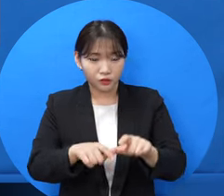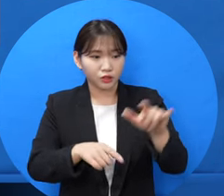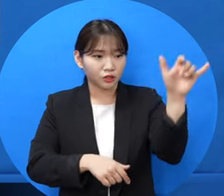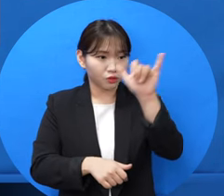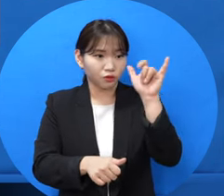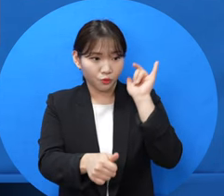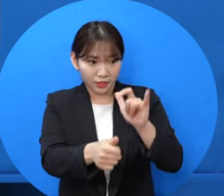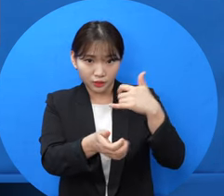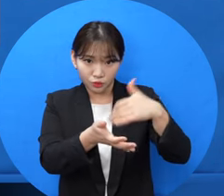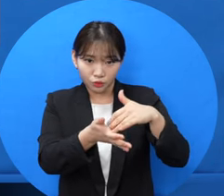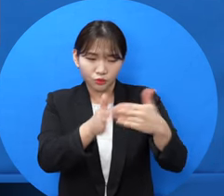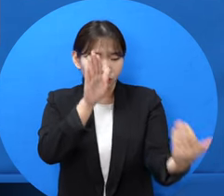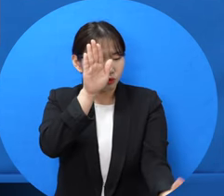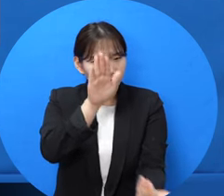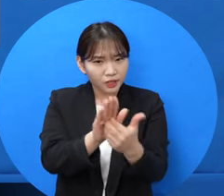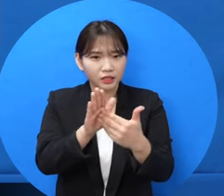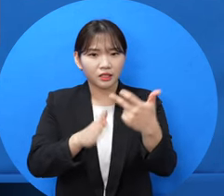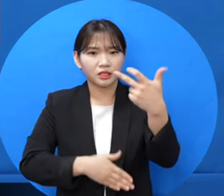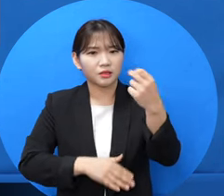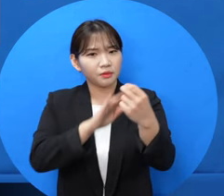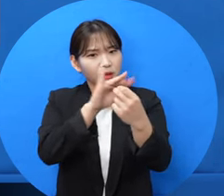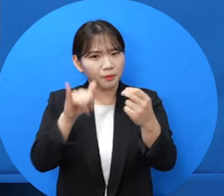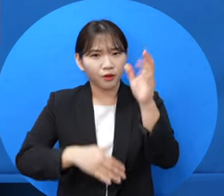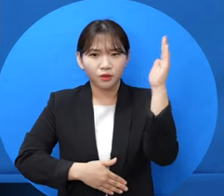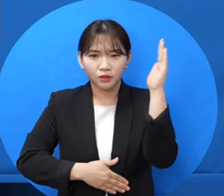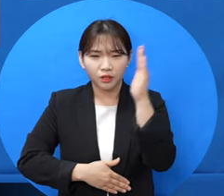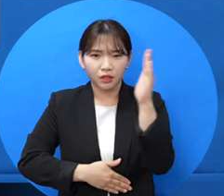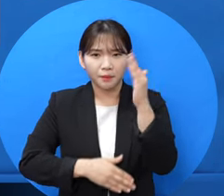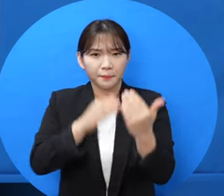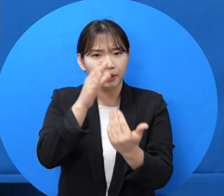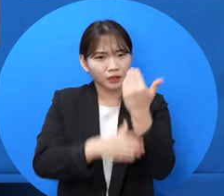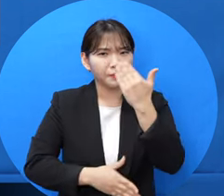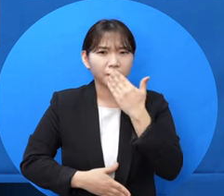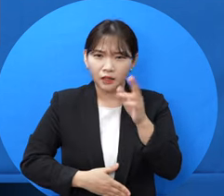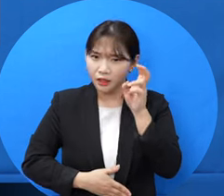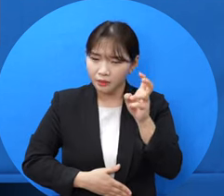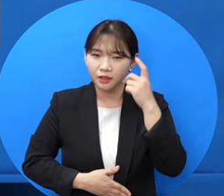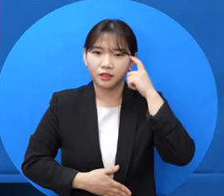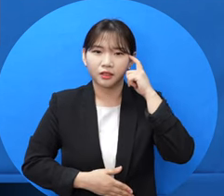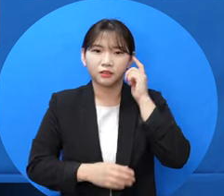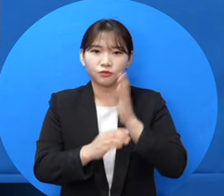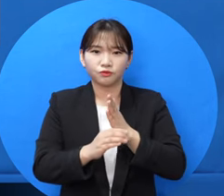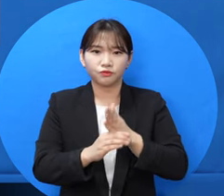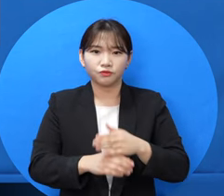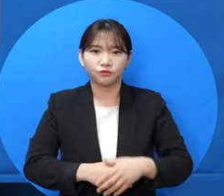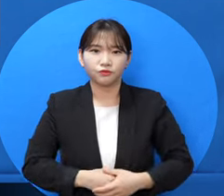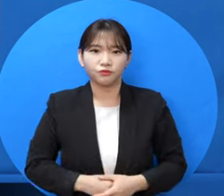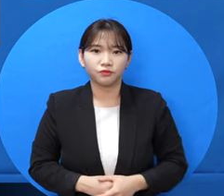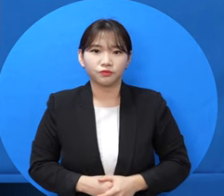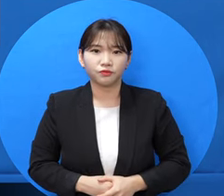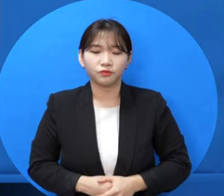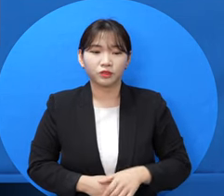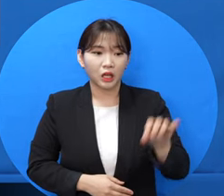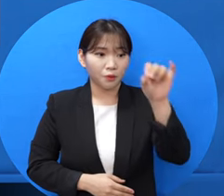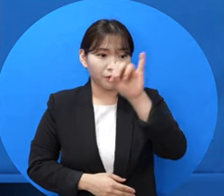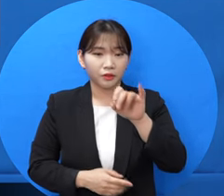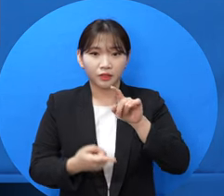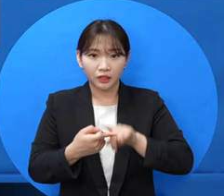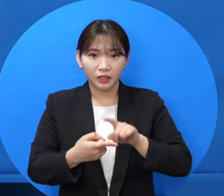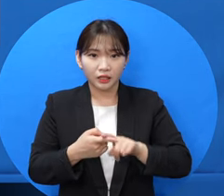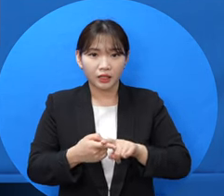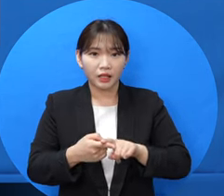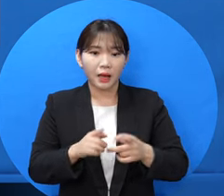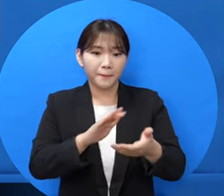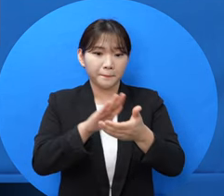전구 확인자 수가 최대 17만 여기까지 발생할 것으로 전망하고 있습니다 어휘 그런 에